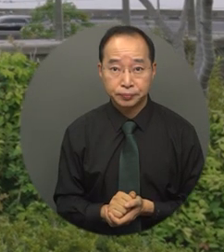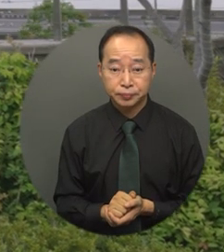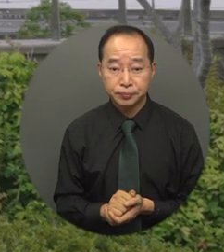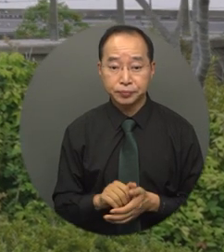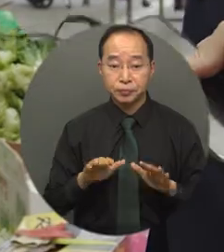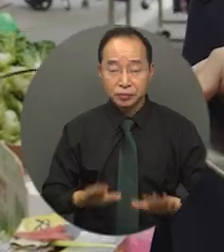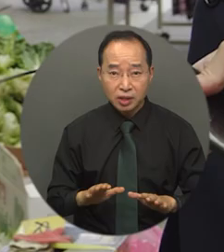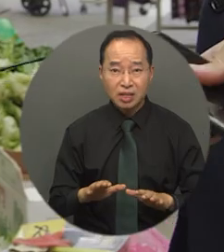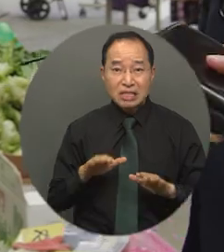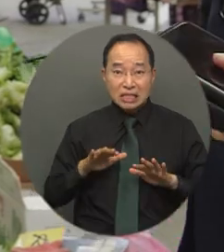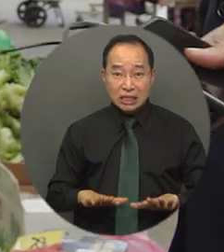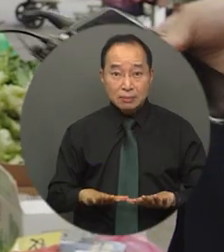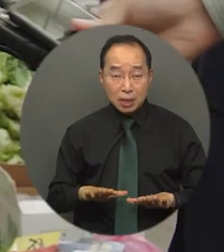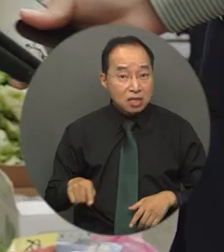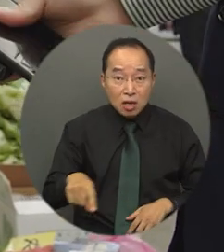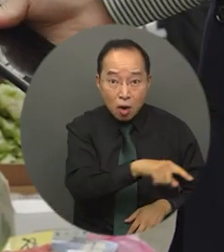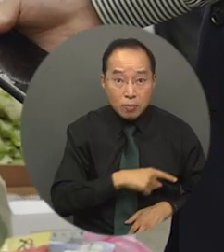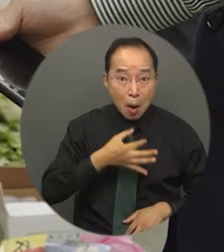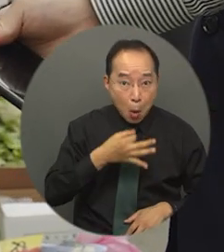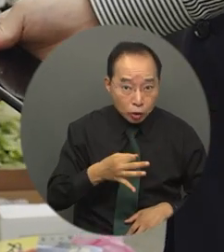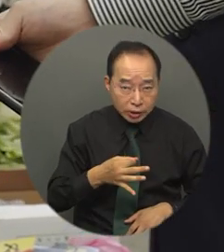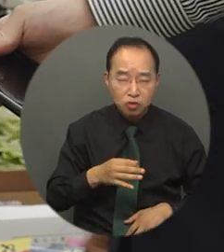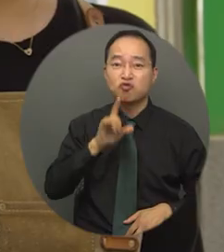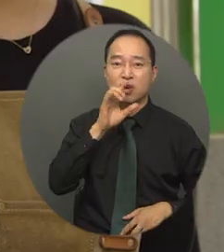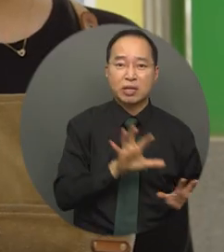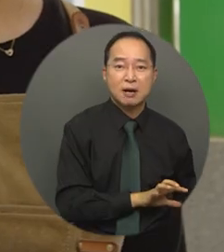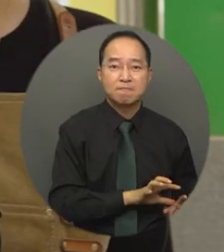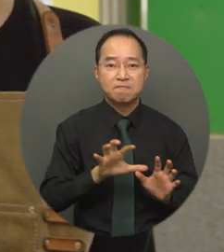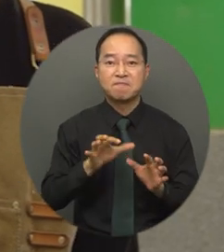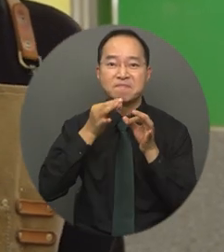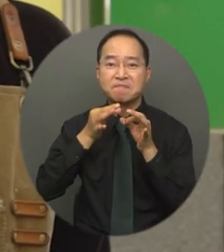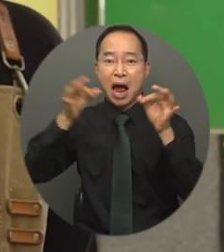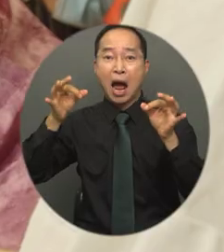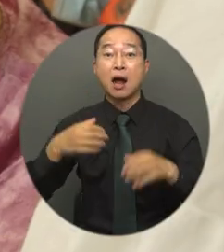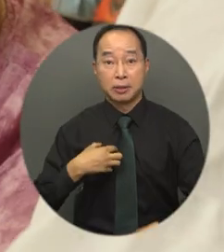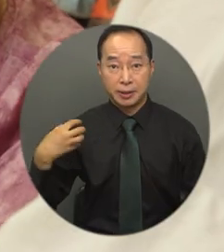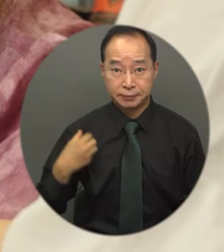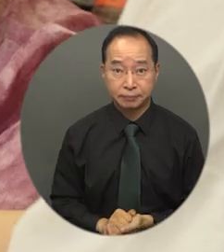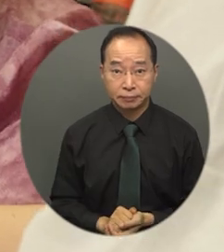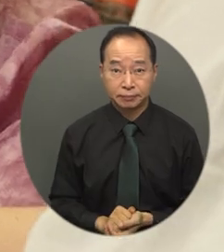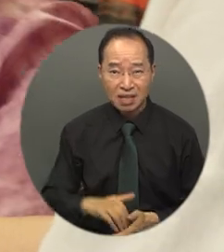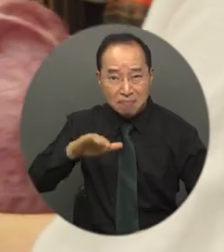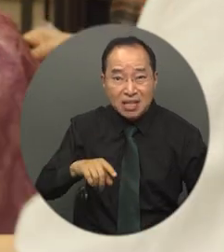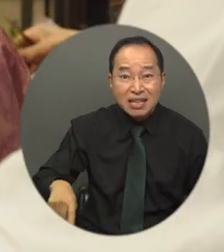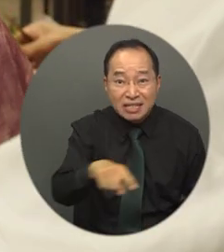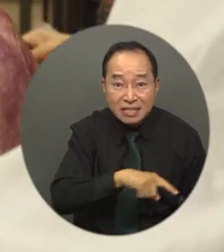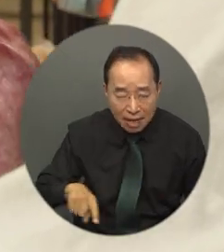필요합니다. 세상을 바꾸는 원동력은 일반 시민, 우리 주의 평범한